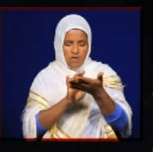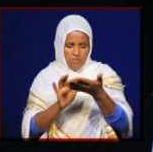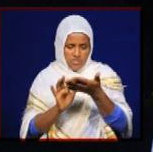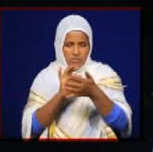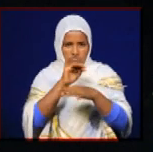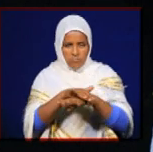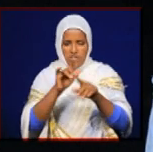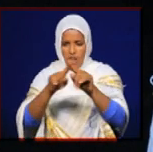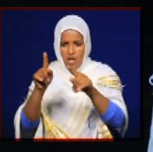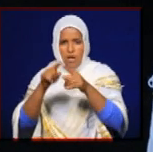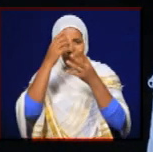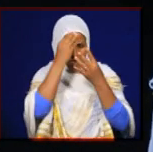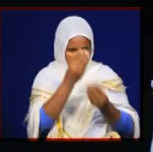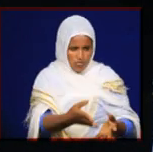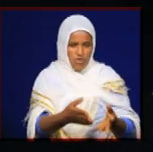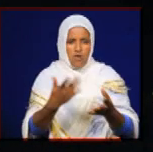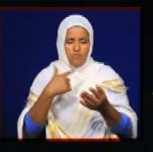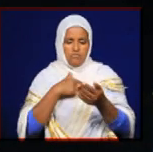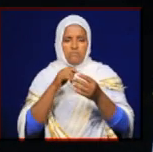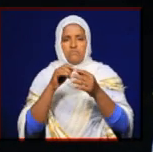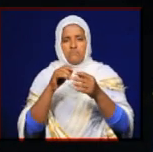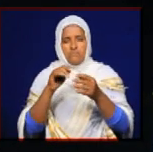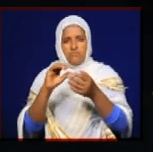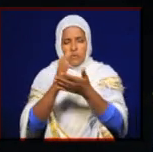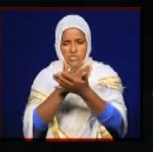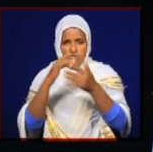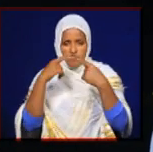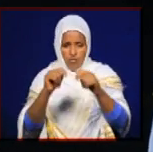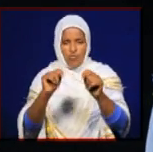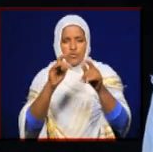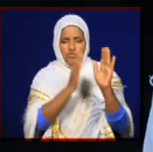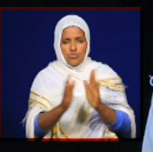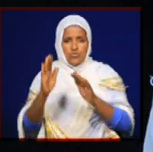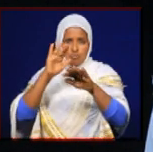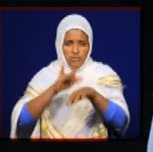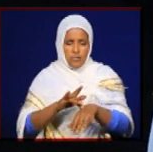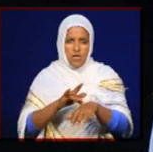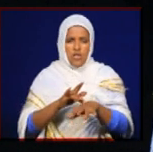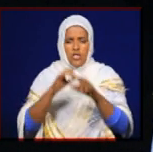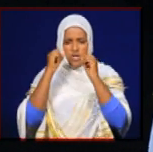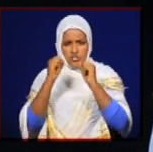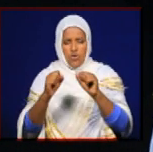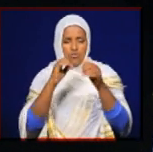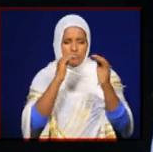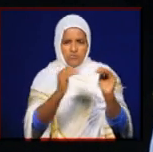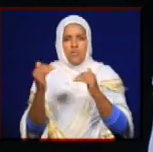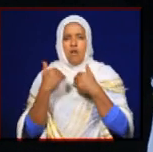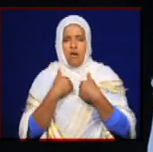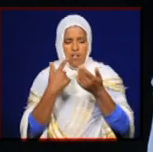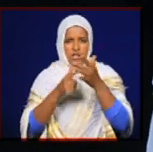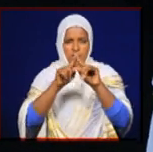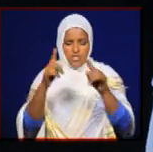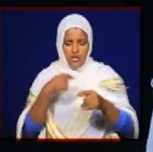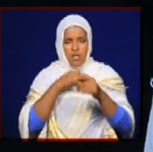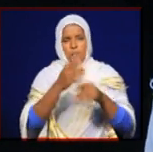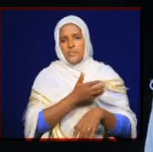በቴክስት በተለያየ ማስታወቂያም ለመጥፋት እየሞከርን ነው። ዝግጅቶችም ላይ የቻልነውን ያህል እየተዘጋጀን ነው።